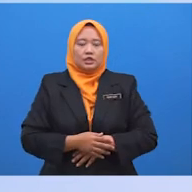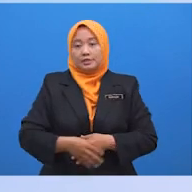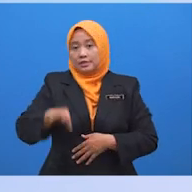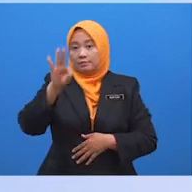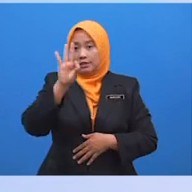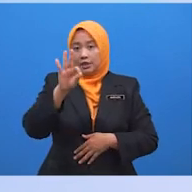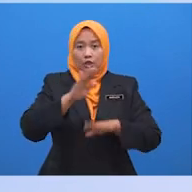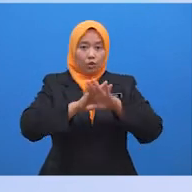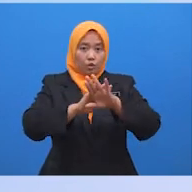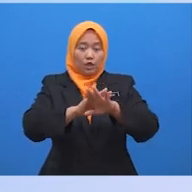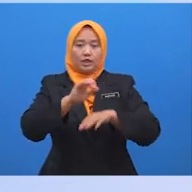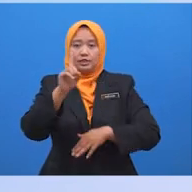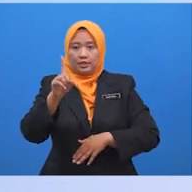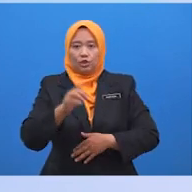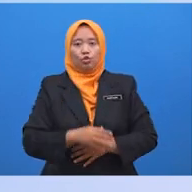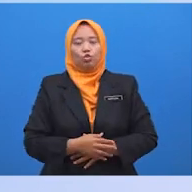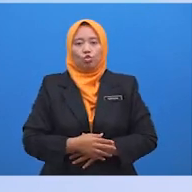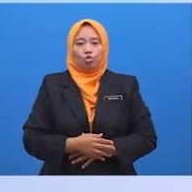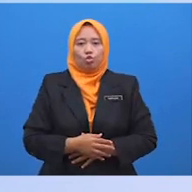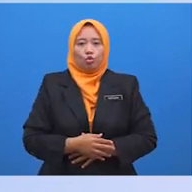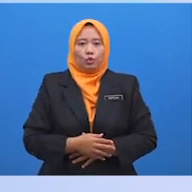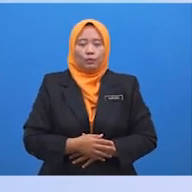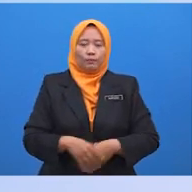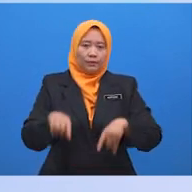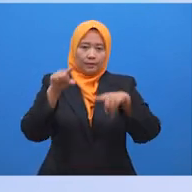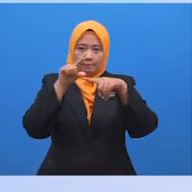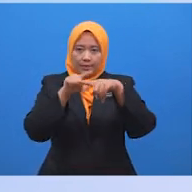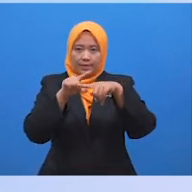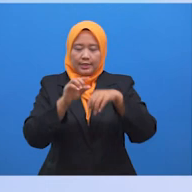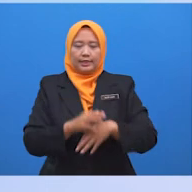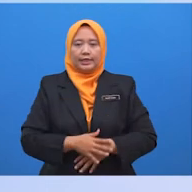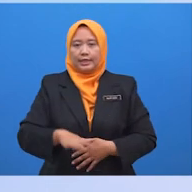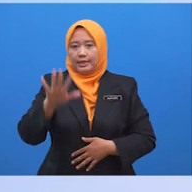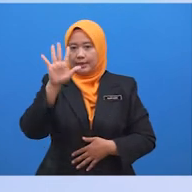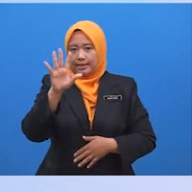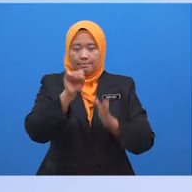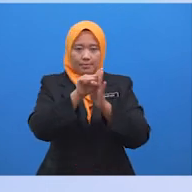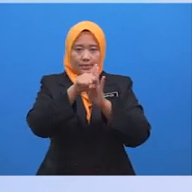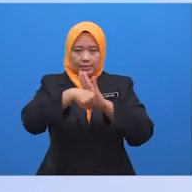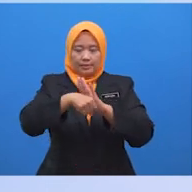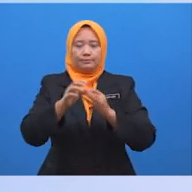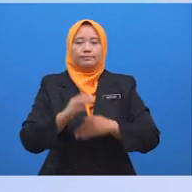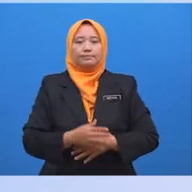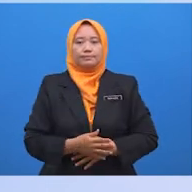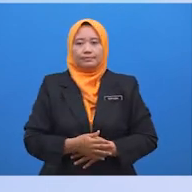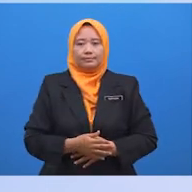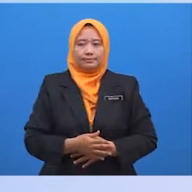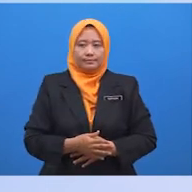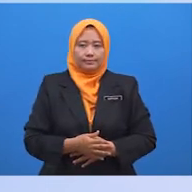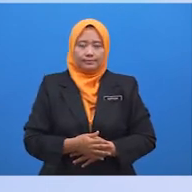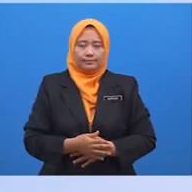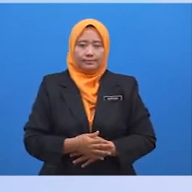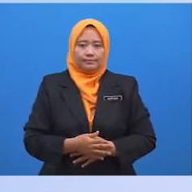9:1 sama dengan 8 dan jarak mengufuk sama dengan 5.